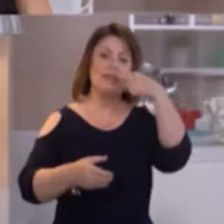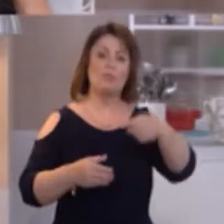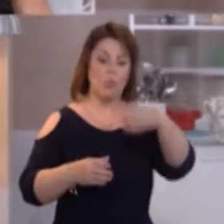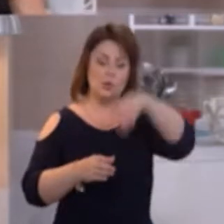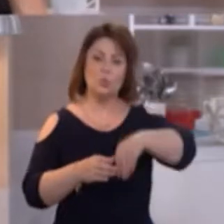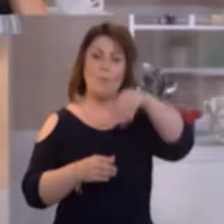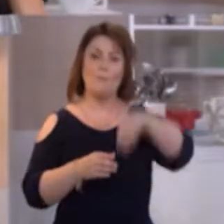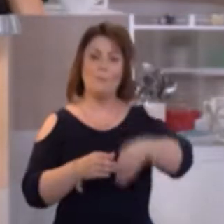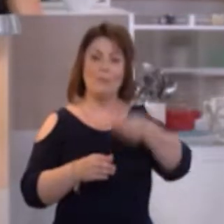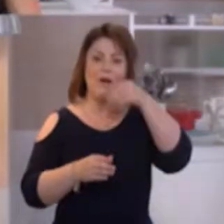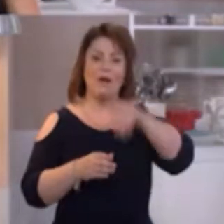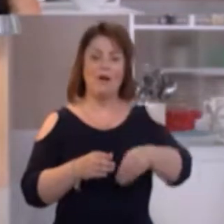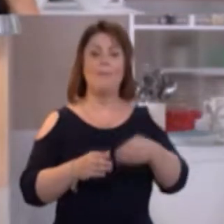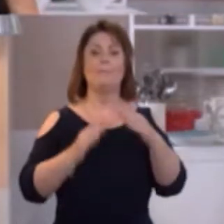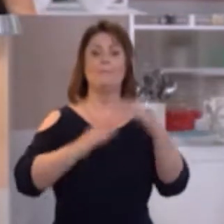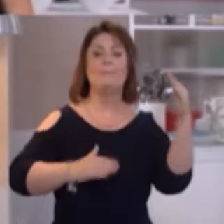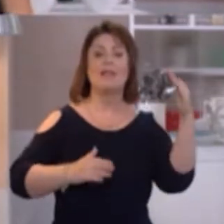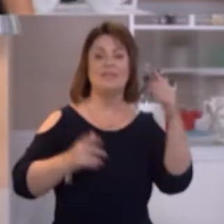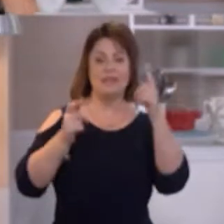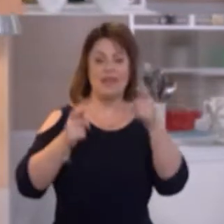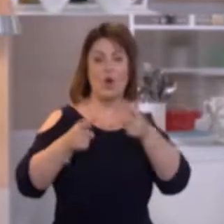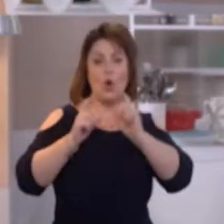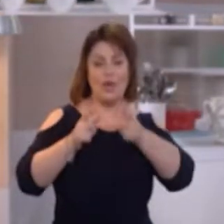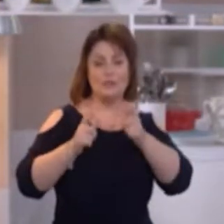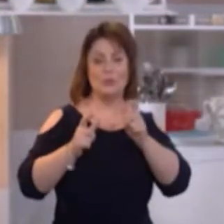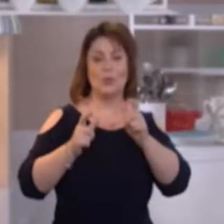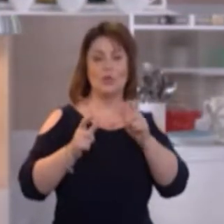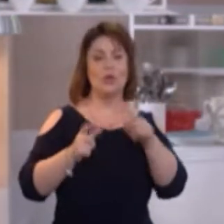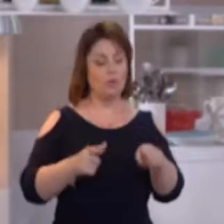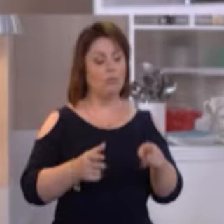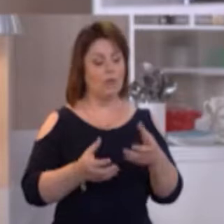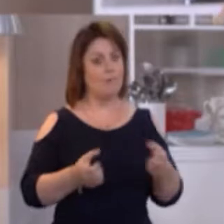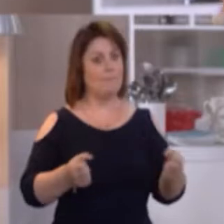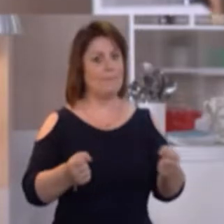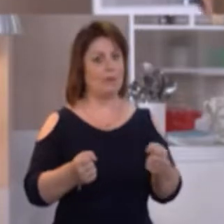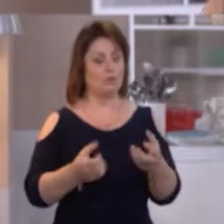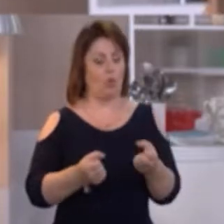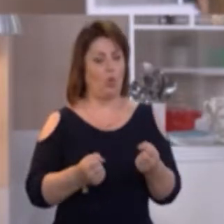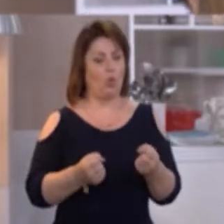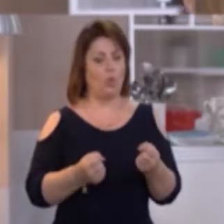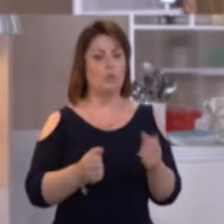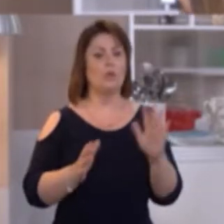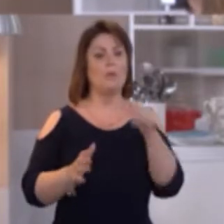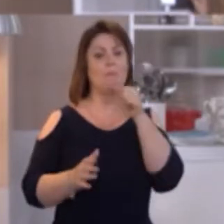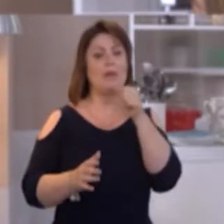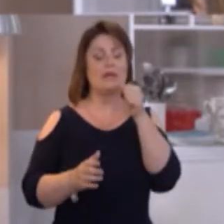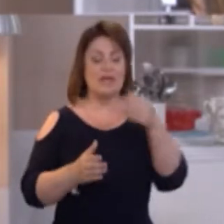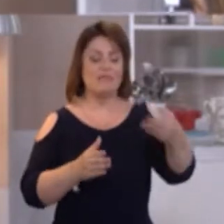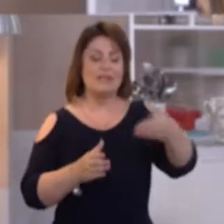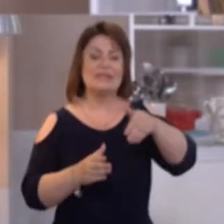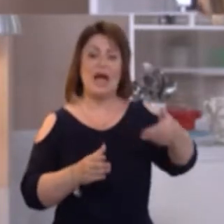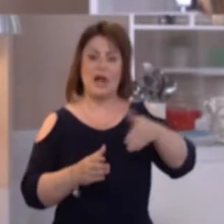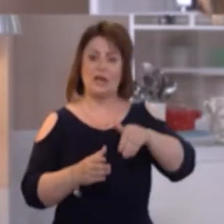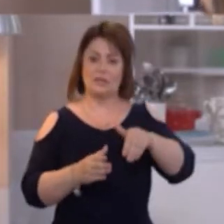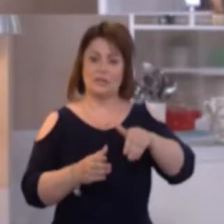Ah. Quindi no, la mattina a colazione, perché è un impasto corposo, però ha bisogno di una salsa o di qualcosa. Poi